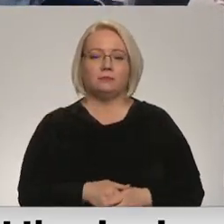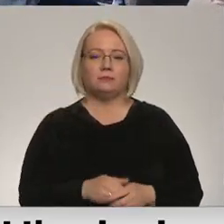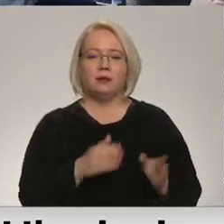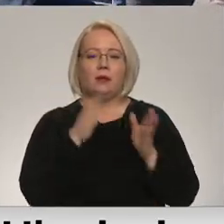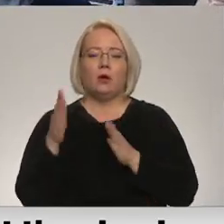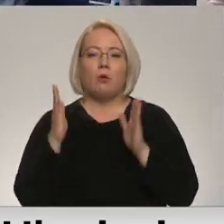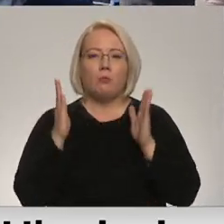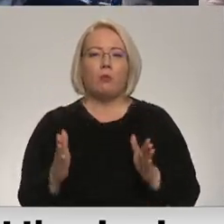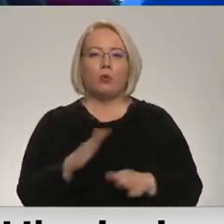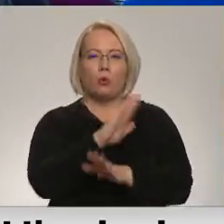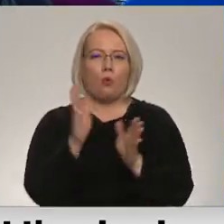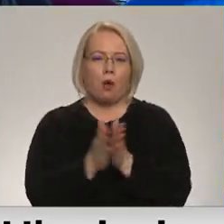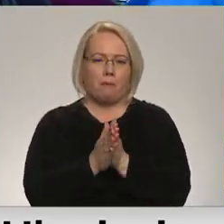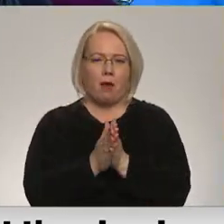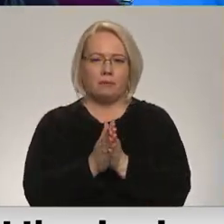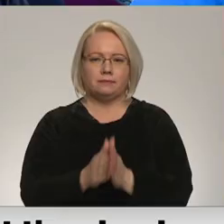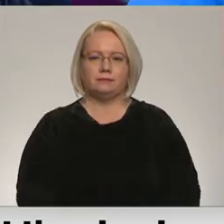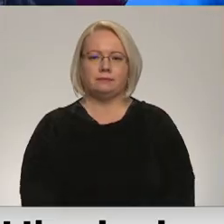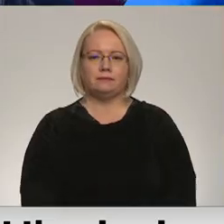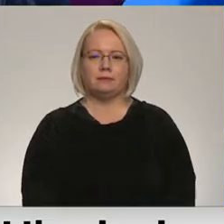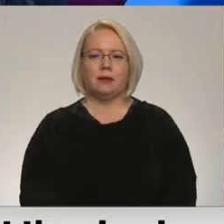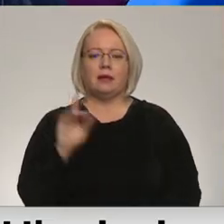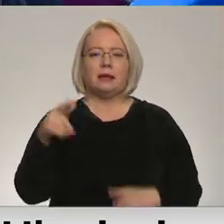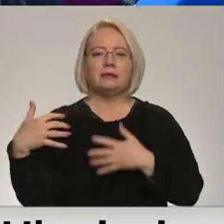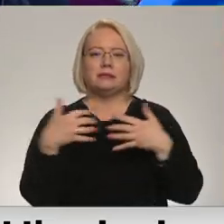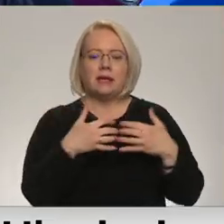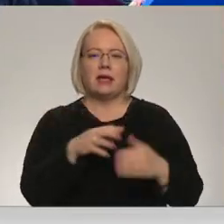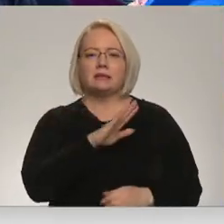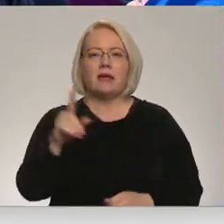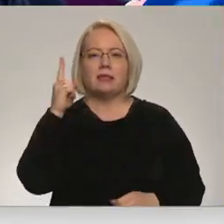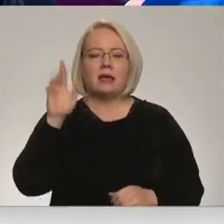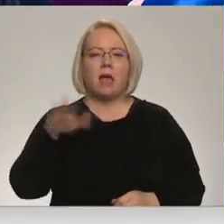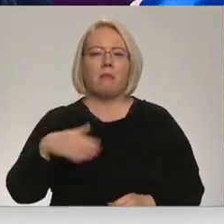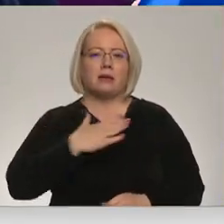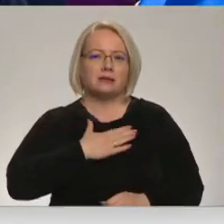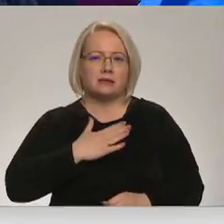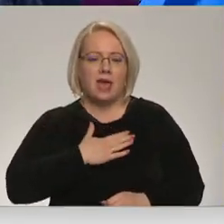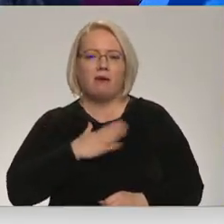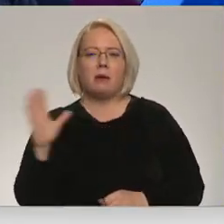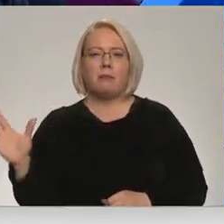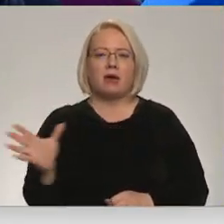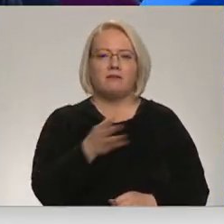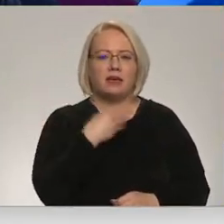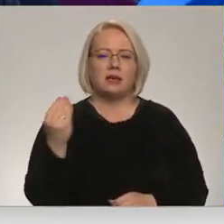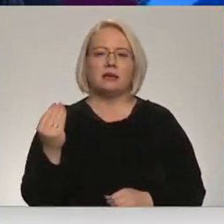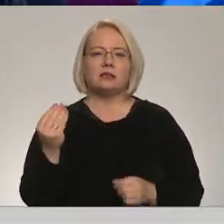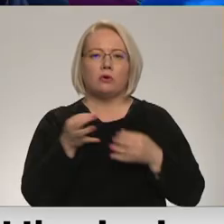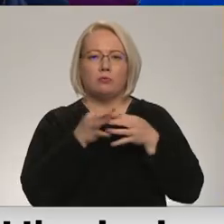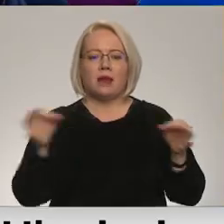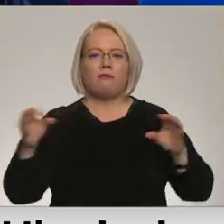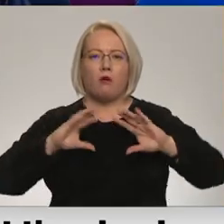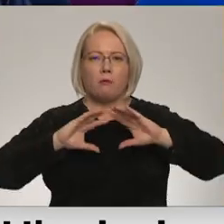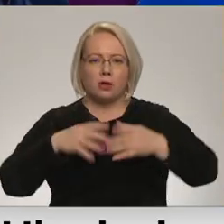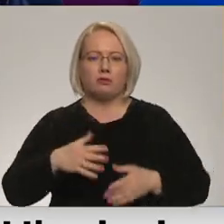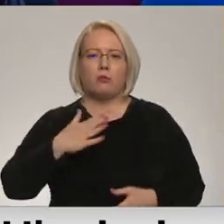Un būtu kopā visi. Ukraina cīnās ne tikai par sevi, bet par visu brīvo pasauli, arī par